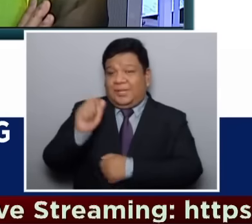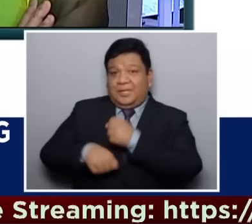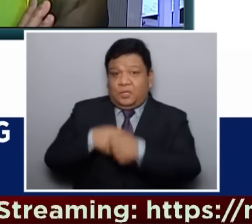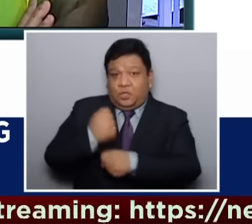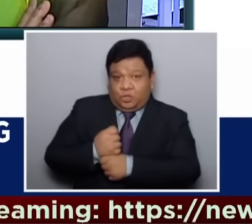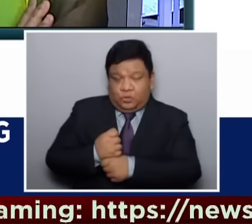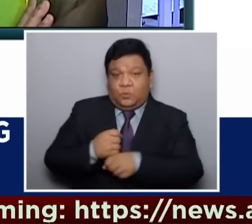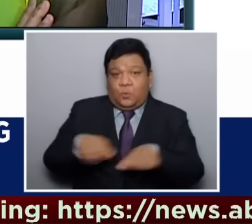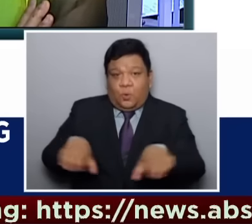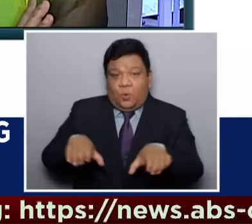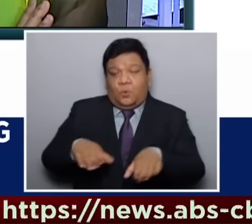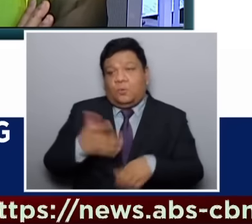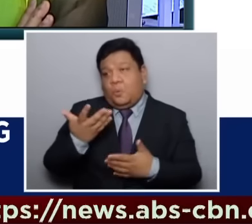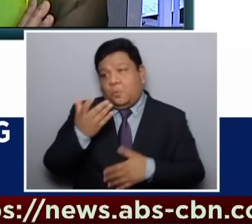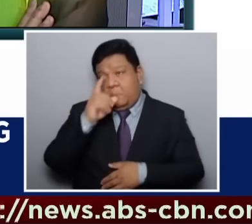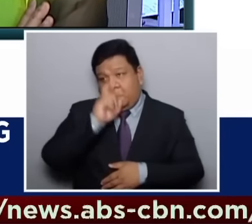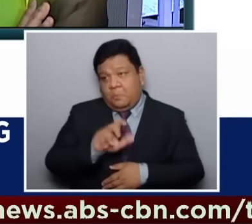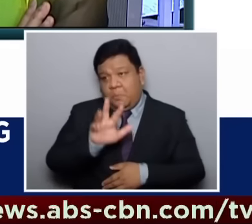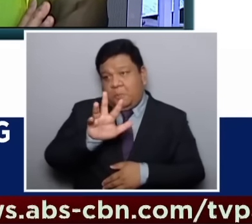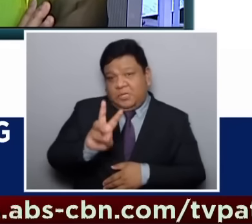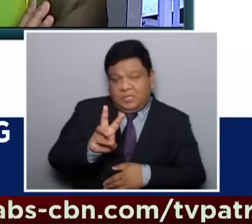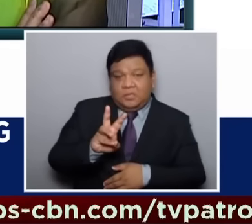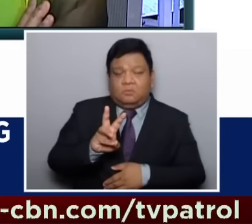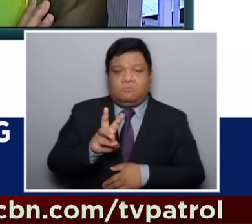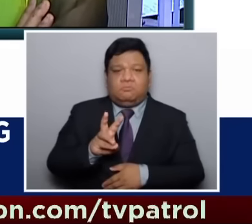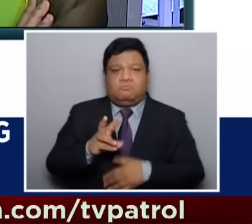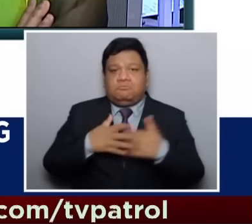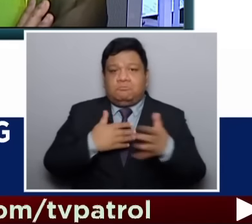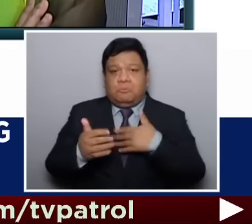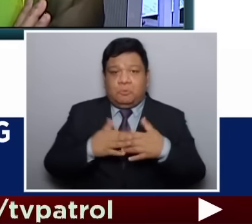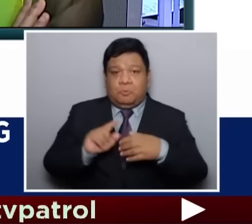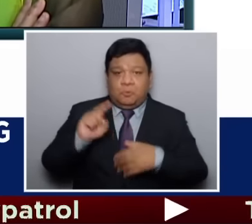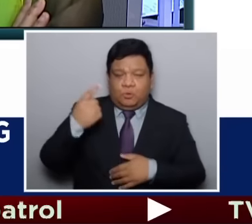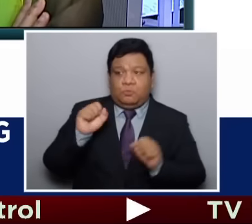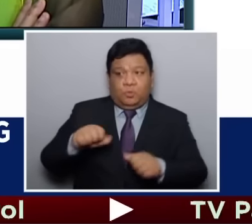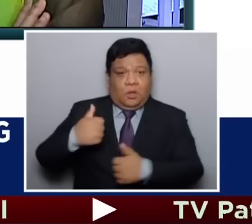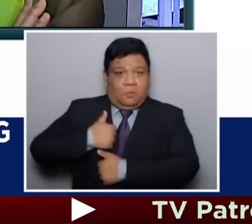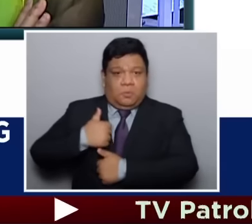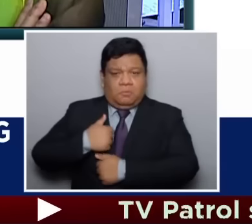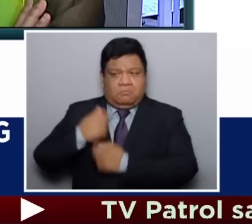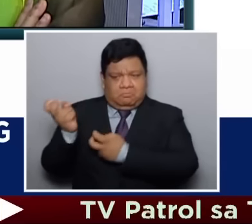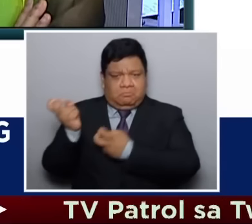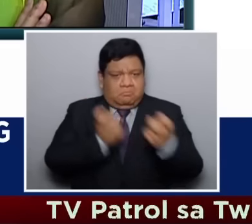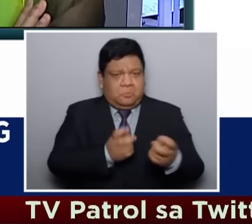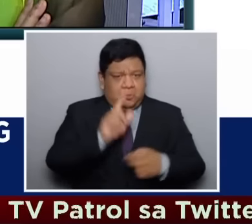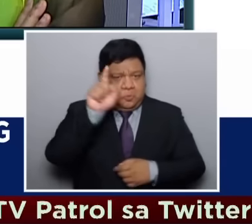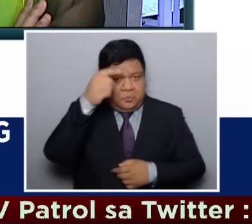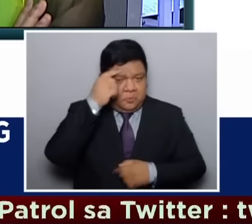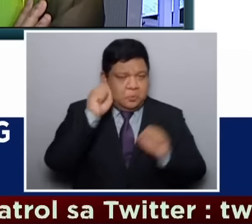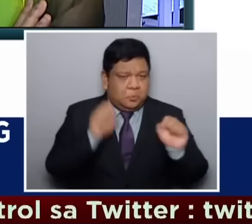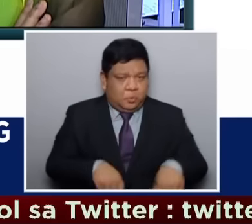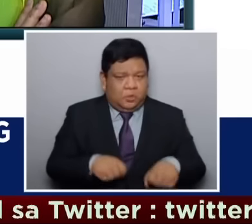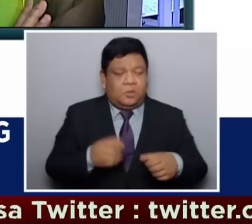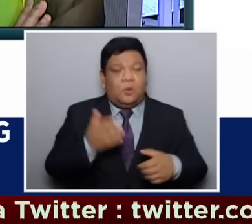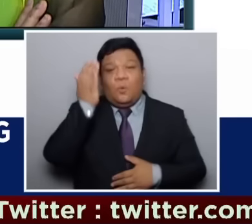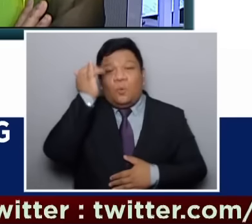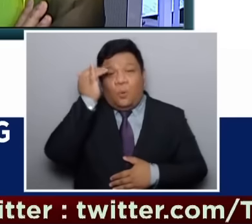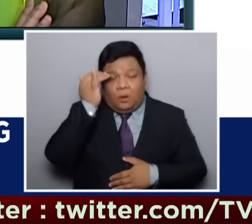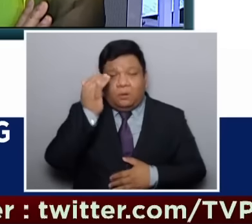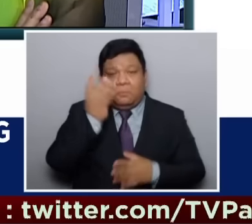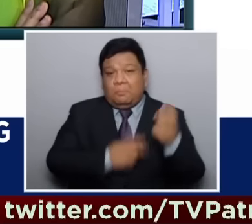years old, whichever comes first. So kung pwede po ito sa militar, siguro po, pwede din po sa mga kawanin ng gobyerno. Kasi ang problema po